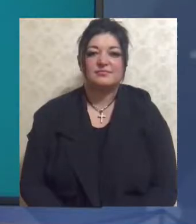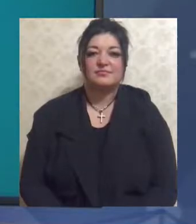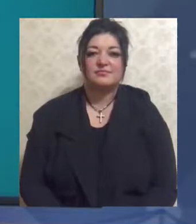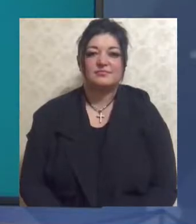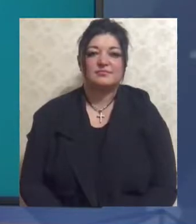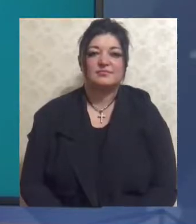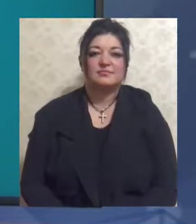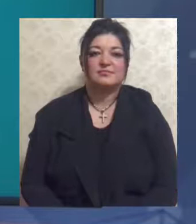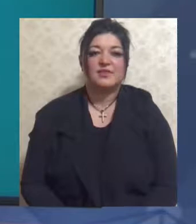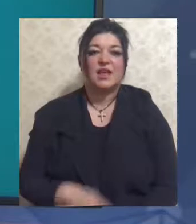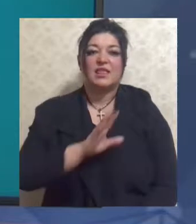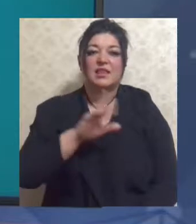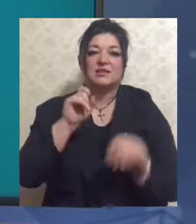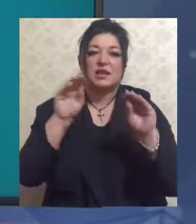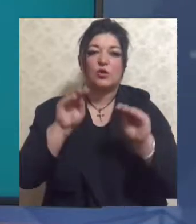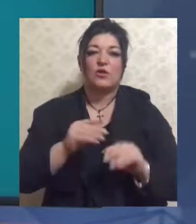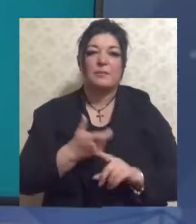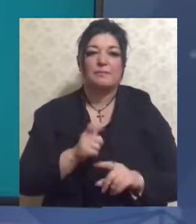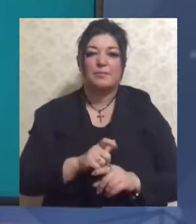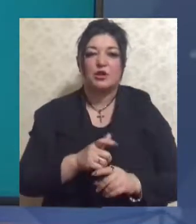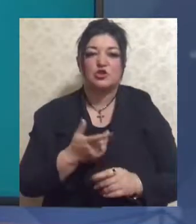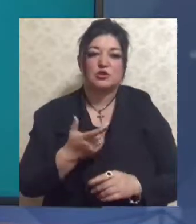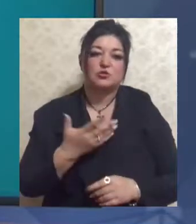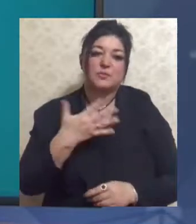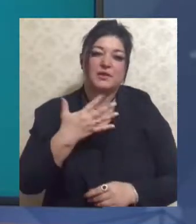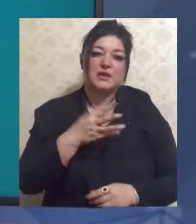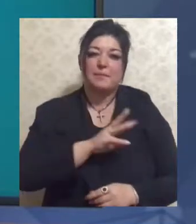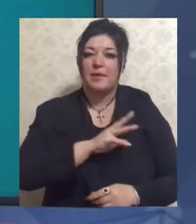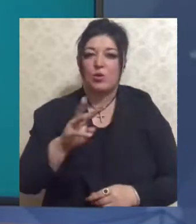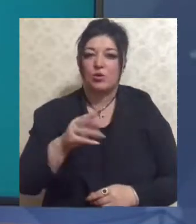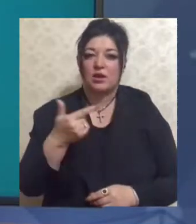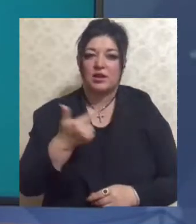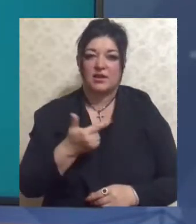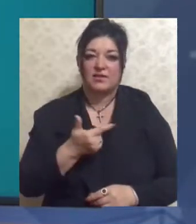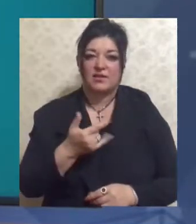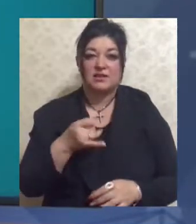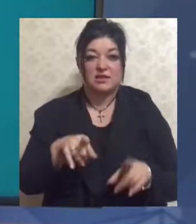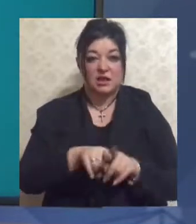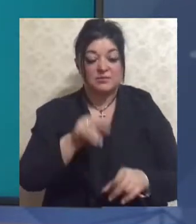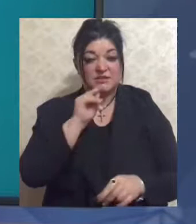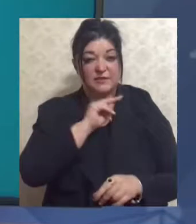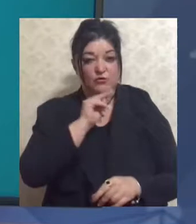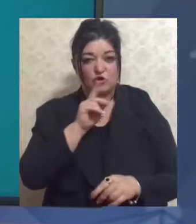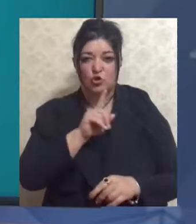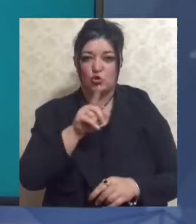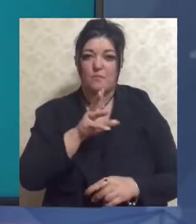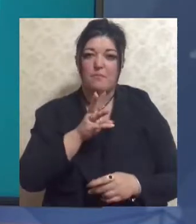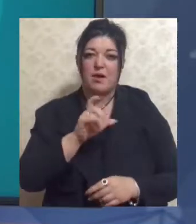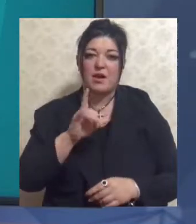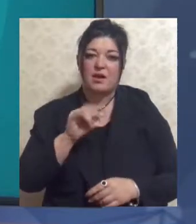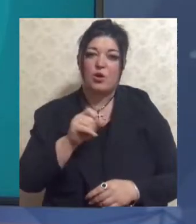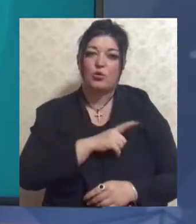Не задекларував більш ніж 50 мільйонів гривень. Із такими звинуваченнями щодо мера Одеси Геннадія